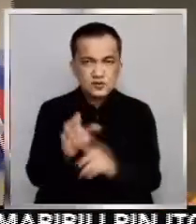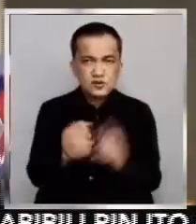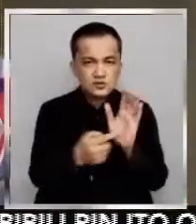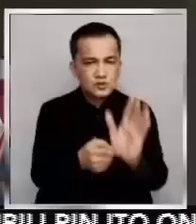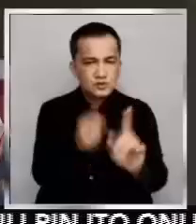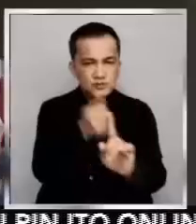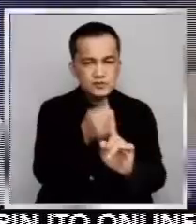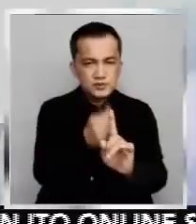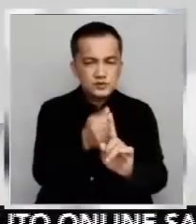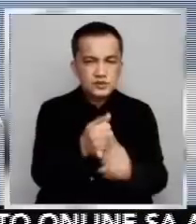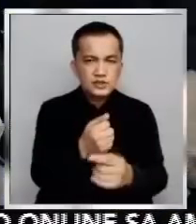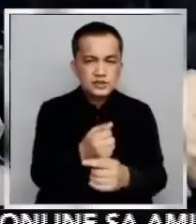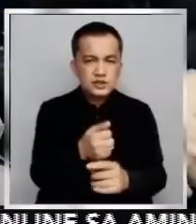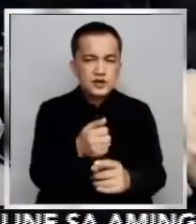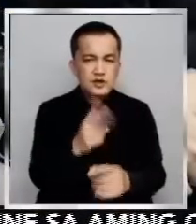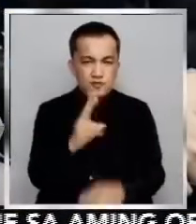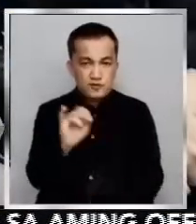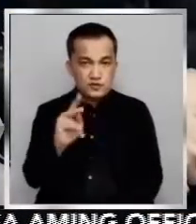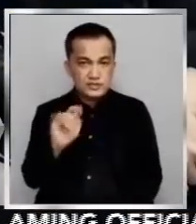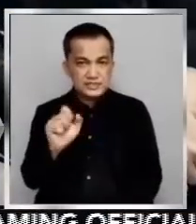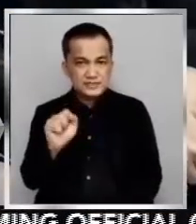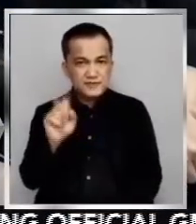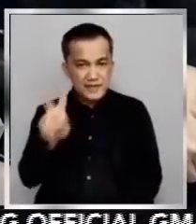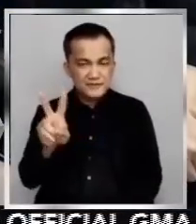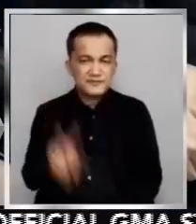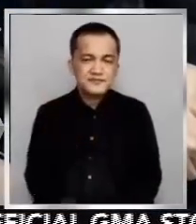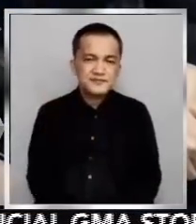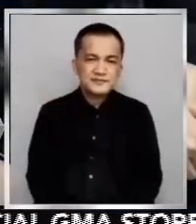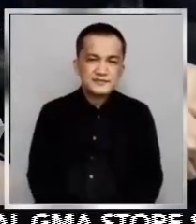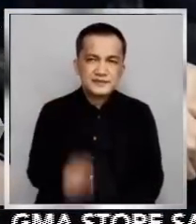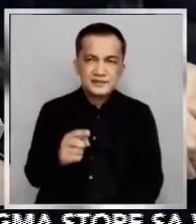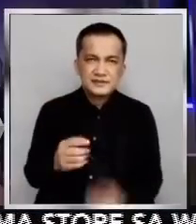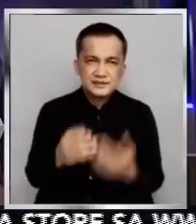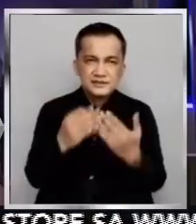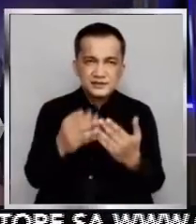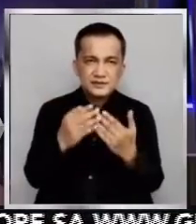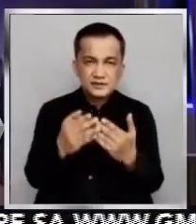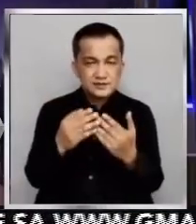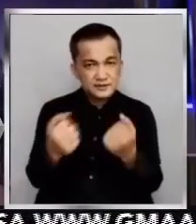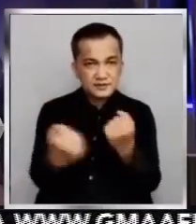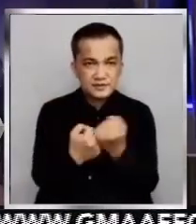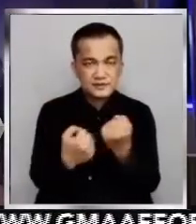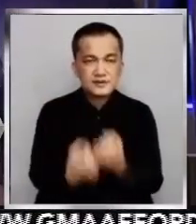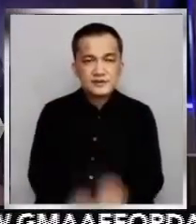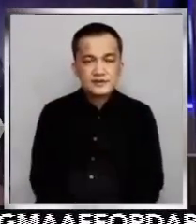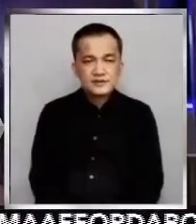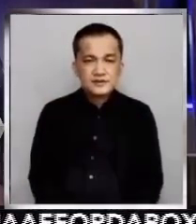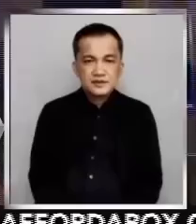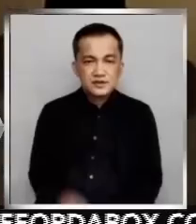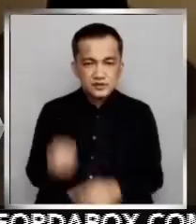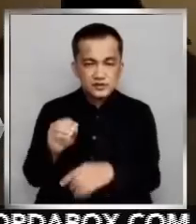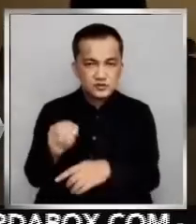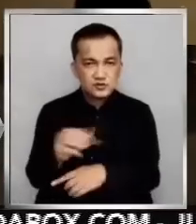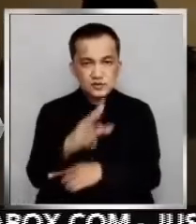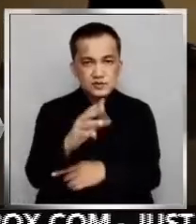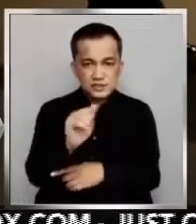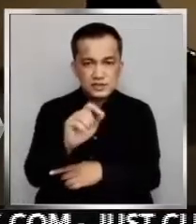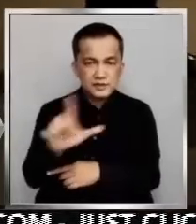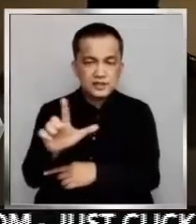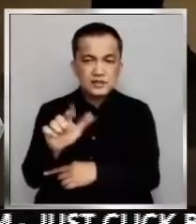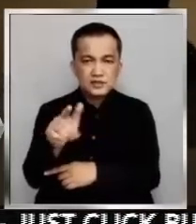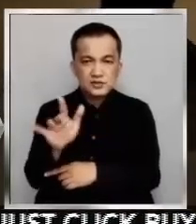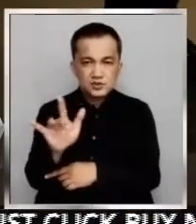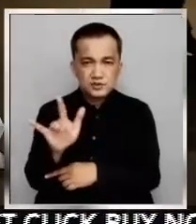Voltes 5. Salamat kabalin, King Suporta! Showing hanggang April 25 ang Voltes